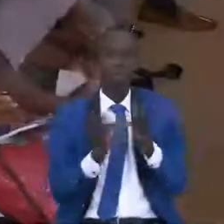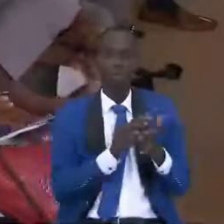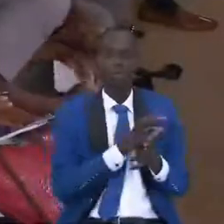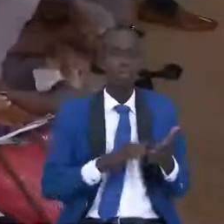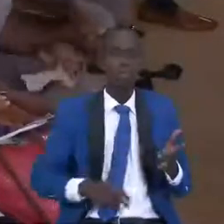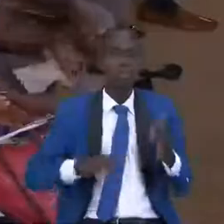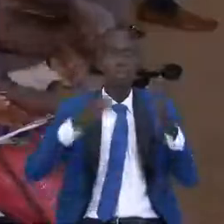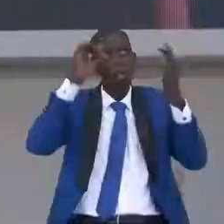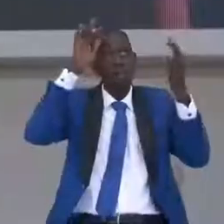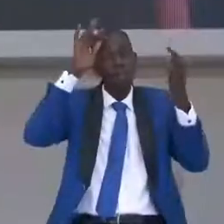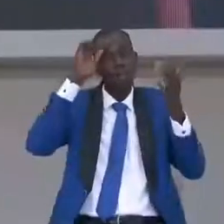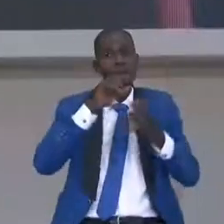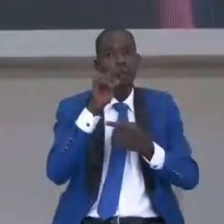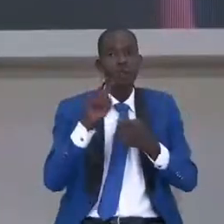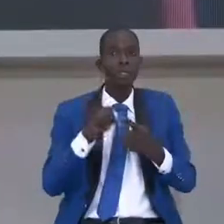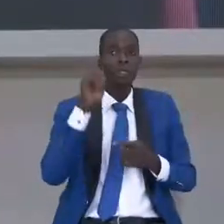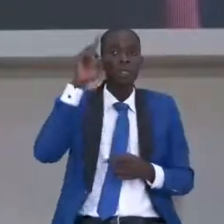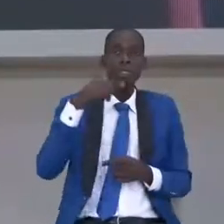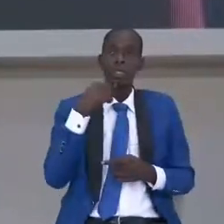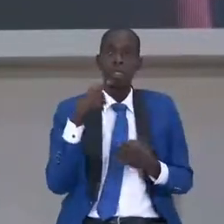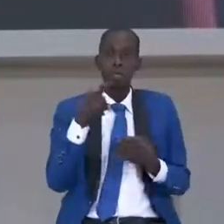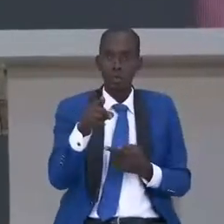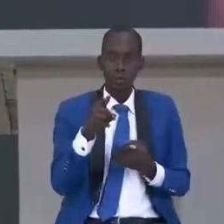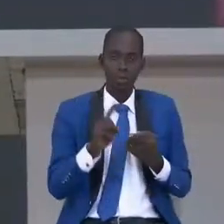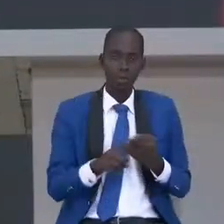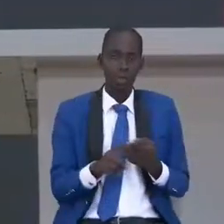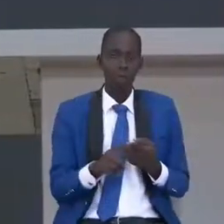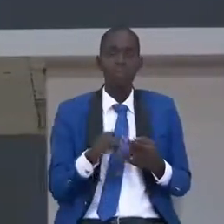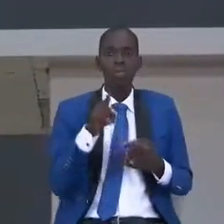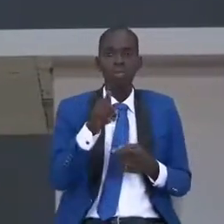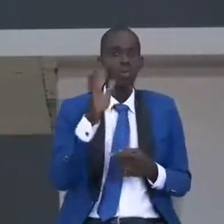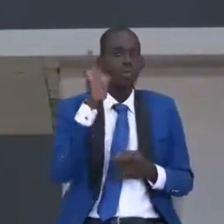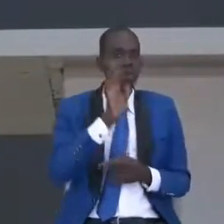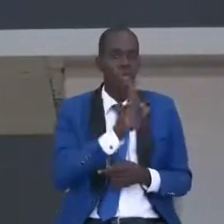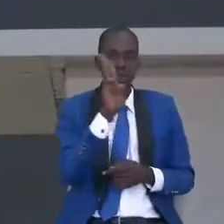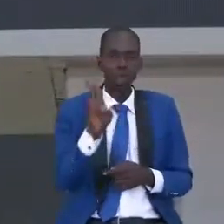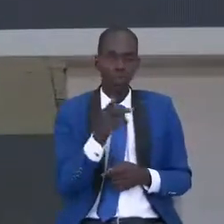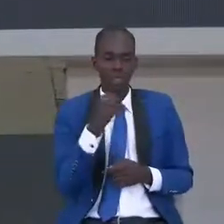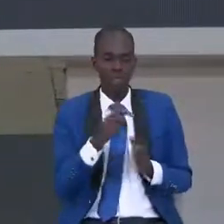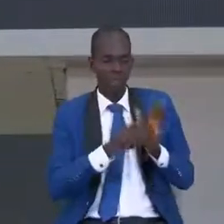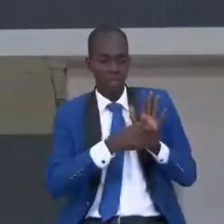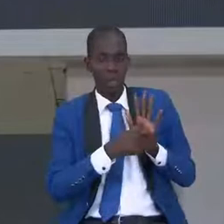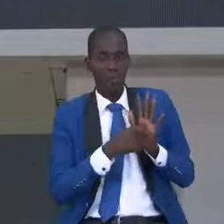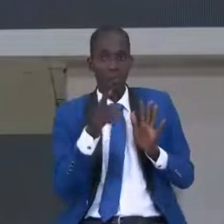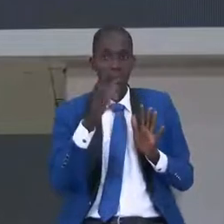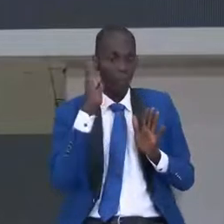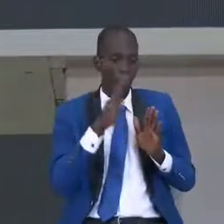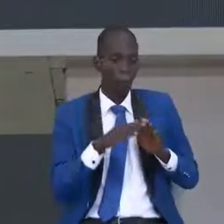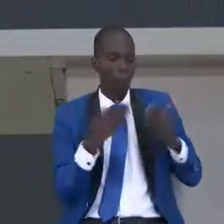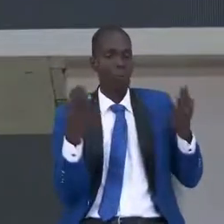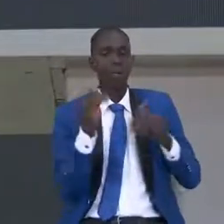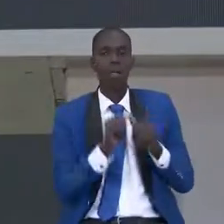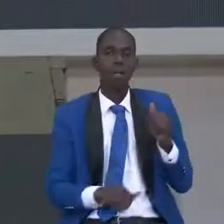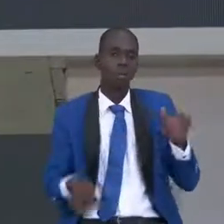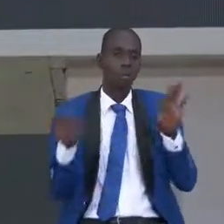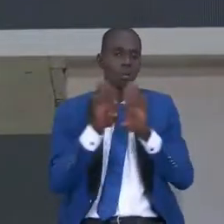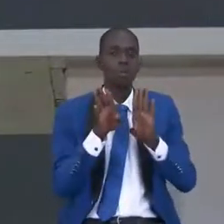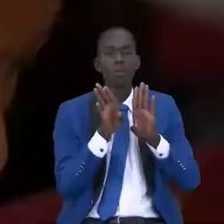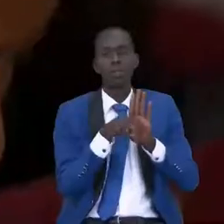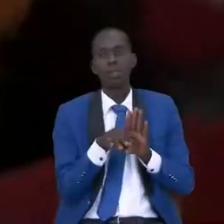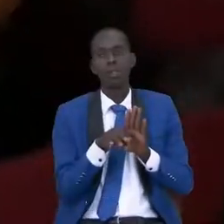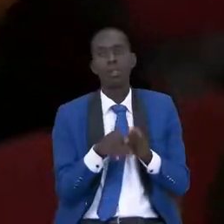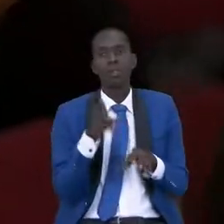il te le dit, que tu utilises la clé qu'il t'a donnée et tu vas ouvrir toute porte.